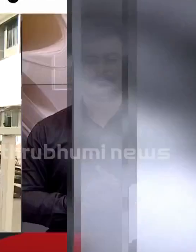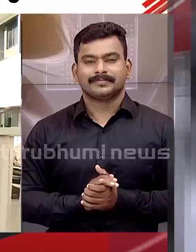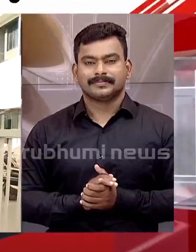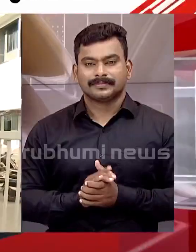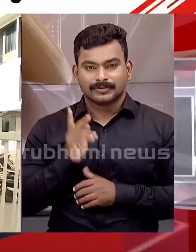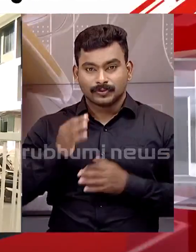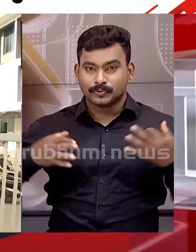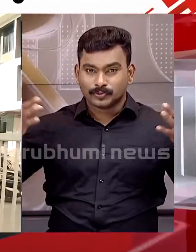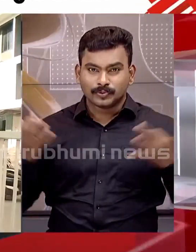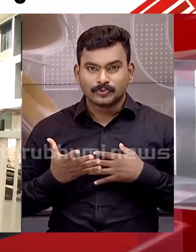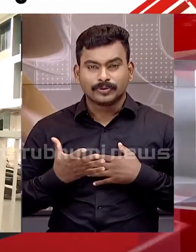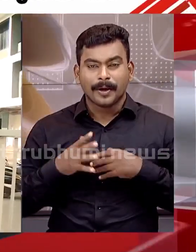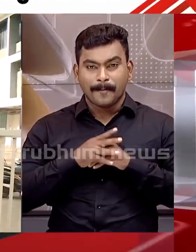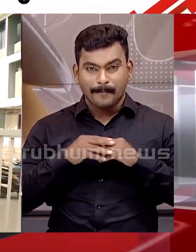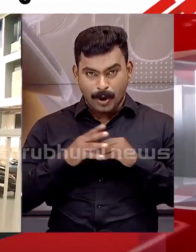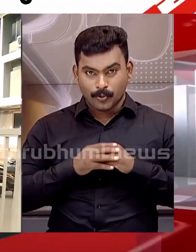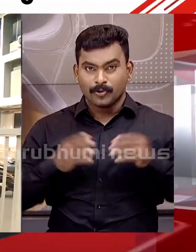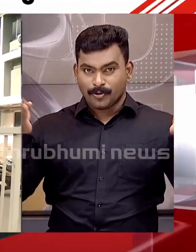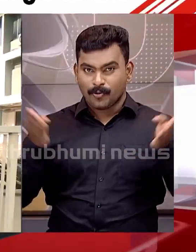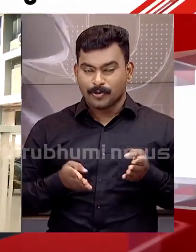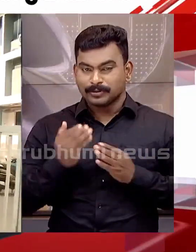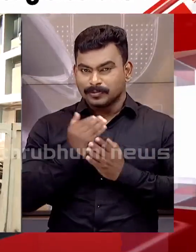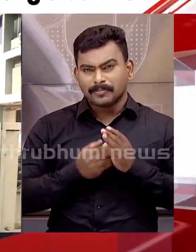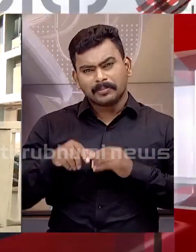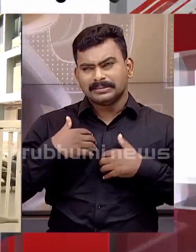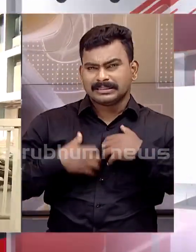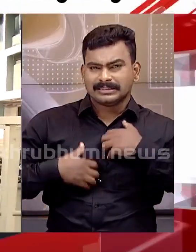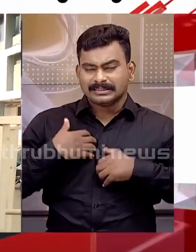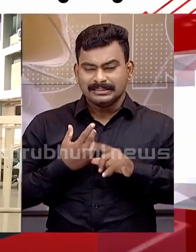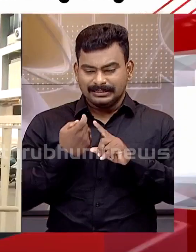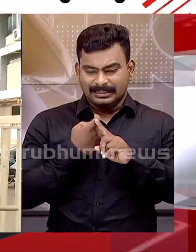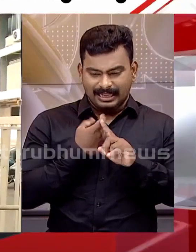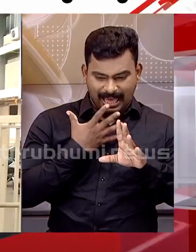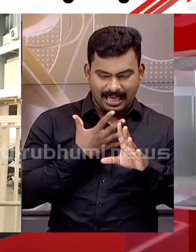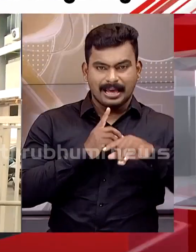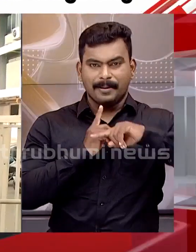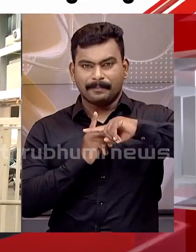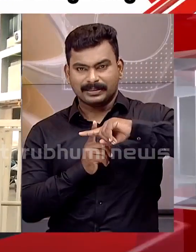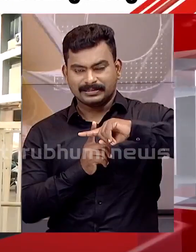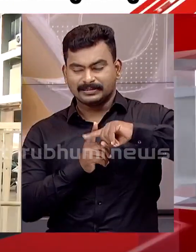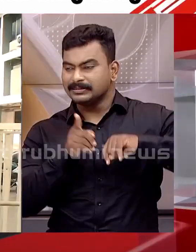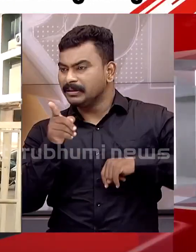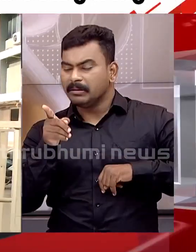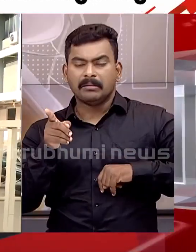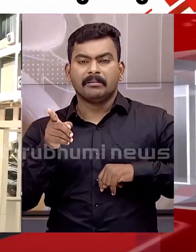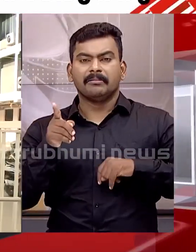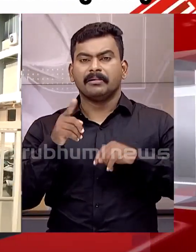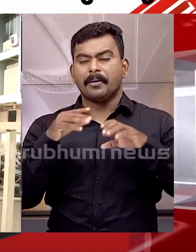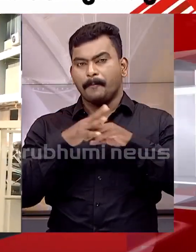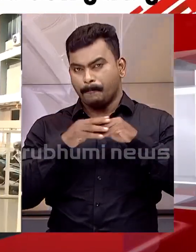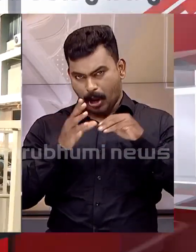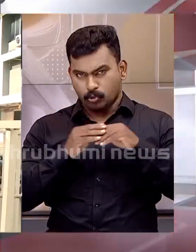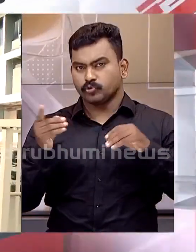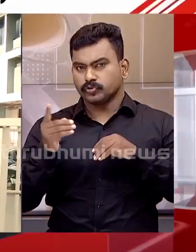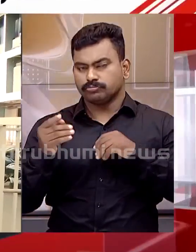പുതിയ സീസൺ, പുതിയ പ്രതീക്ഷകൾ, പഴയ ആരാധകർ. കലൂർ സ്റ്റേഡിയം ഒരുങ്ങിക്കഴിഞ്ഞു 10-ാം സീസണിലെ